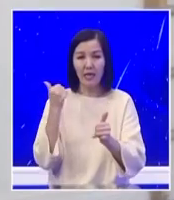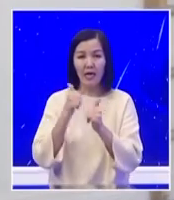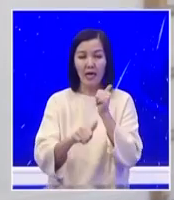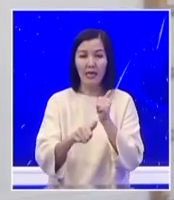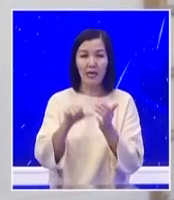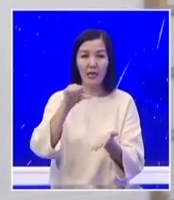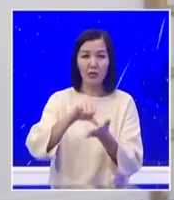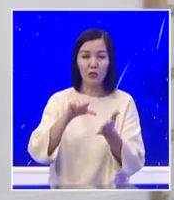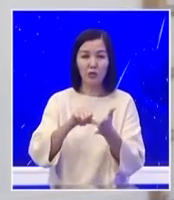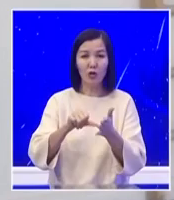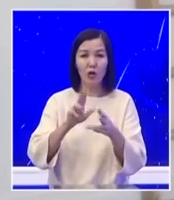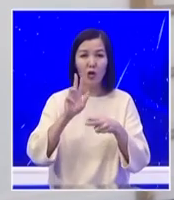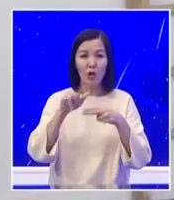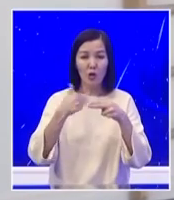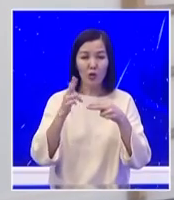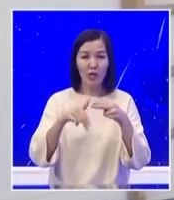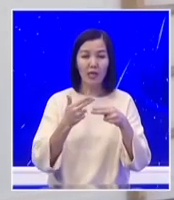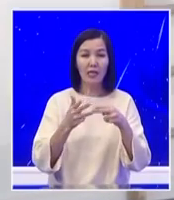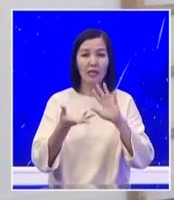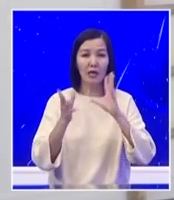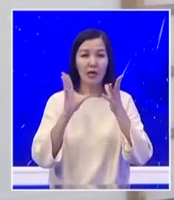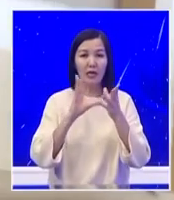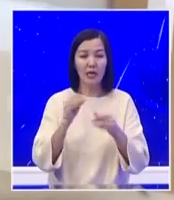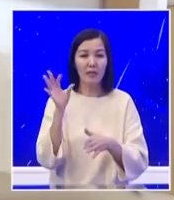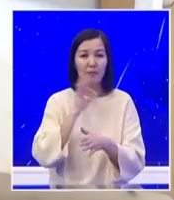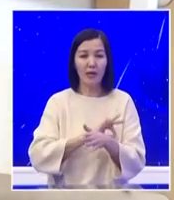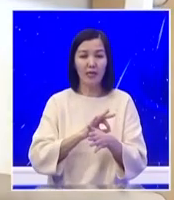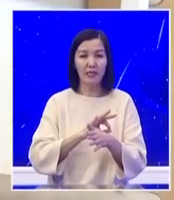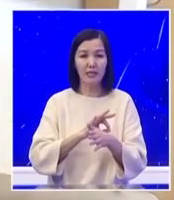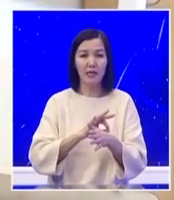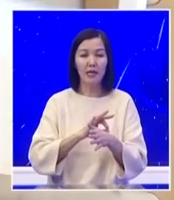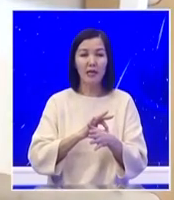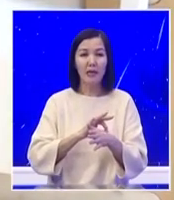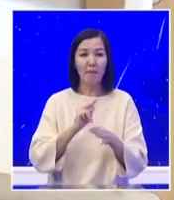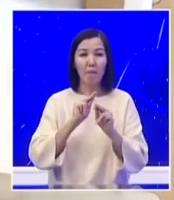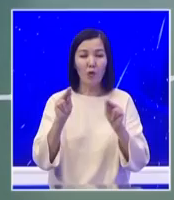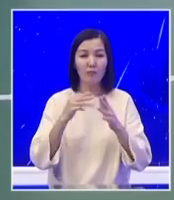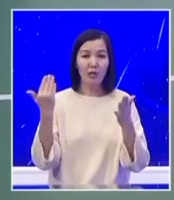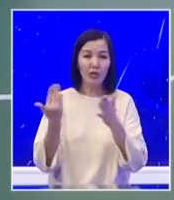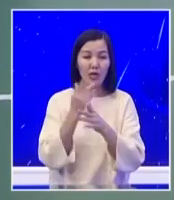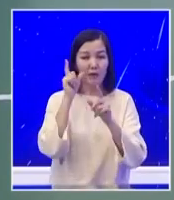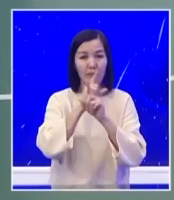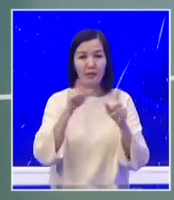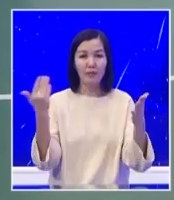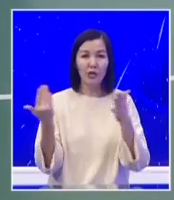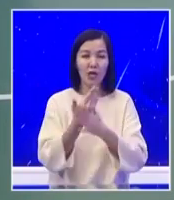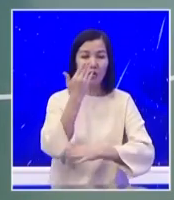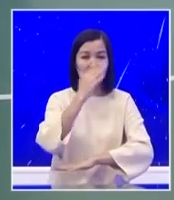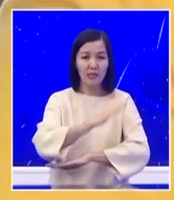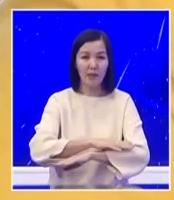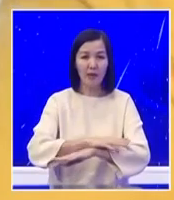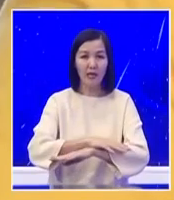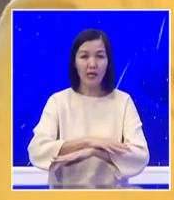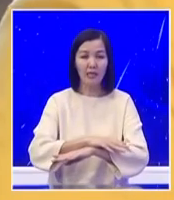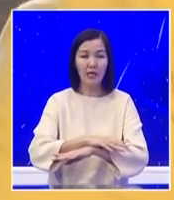жеңіл атлетикадан көрсеткіші белгіленіп, соңында нәтижелерін шығарады. Сонда ақ мұғалімдер жаңа мектепке жаңашыл сабақ, іс